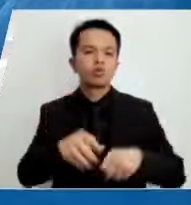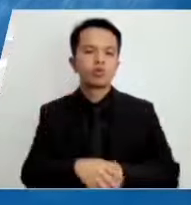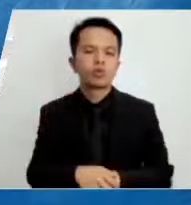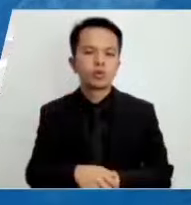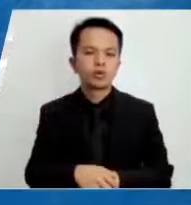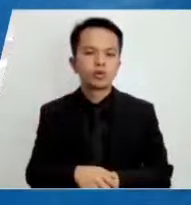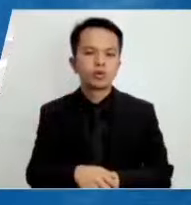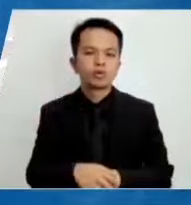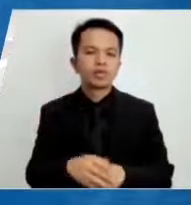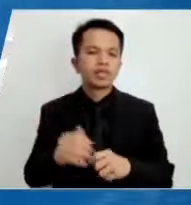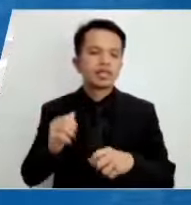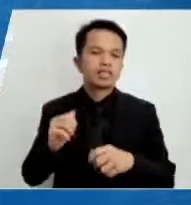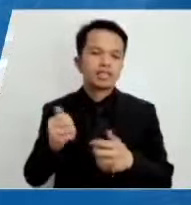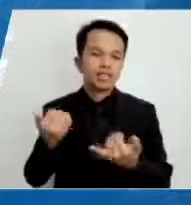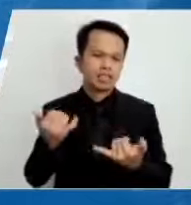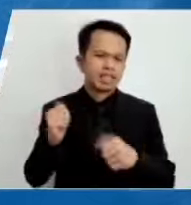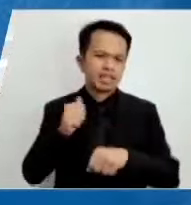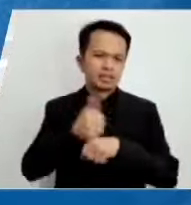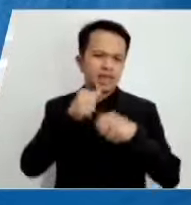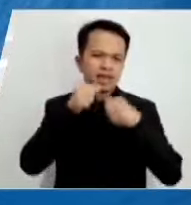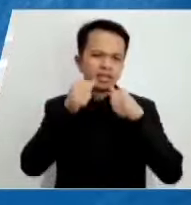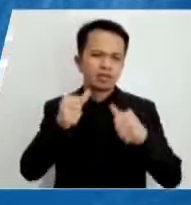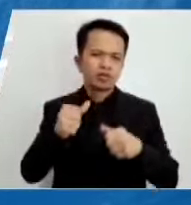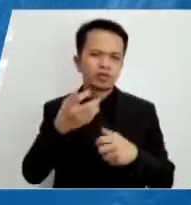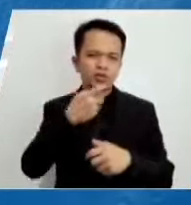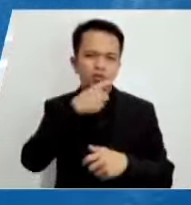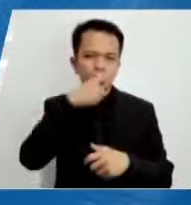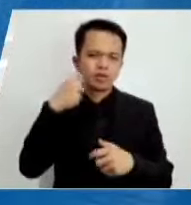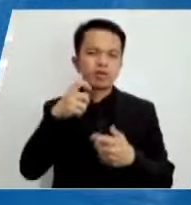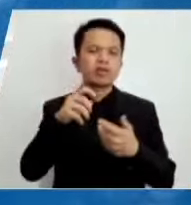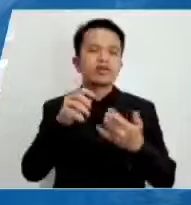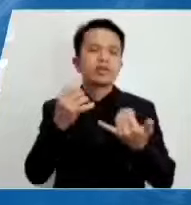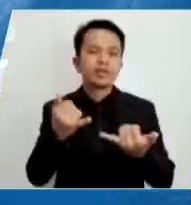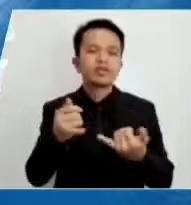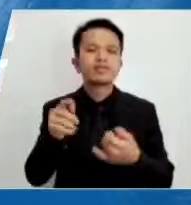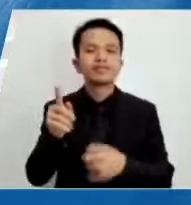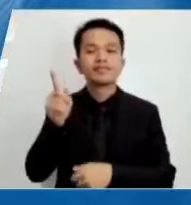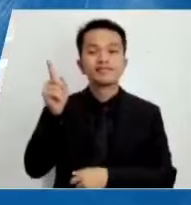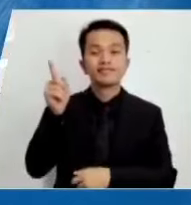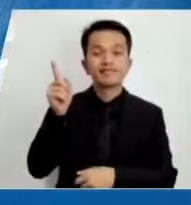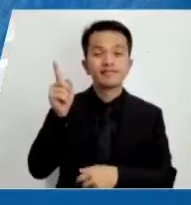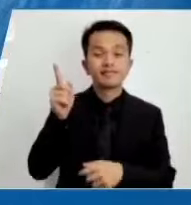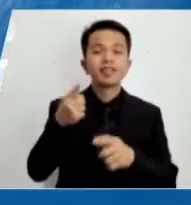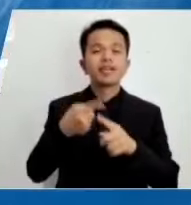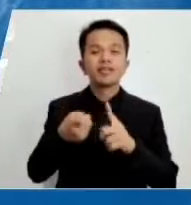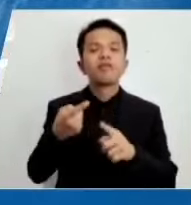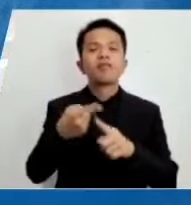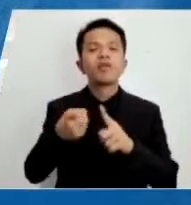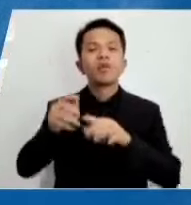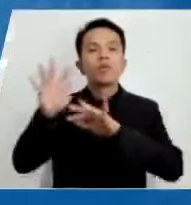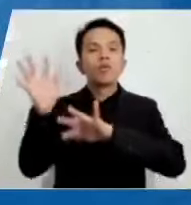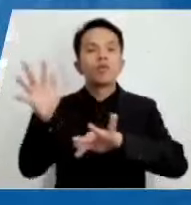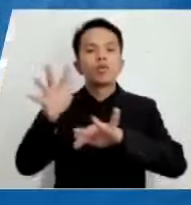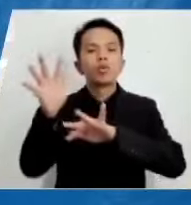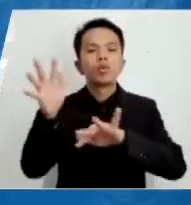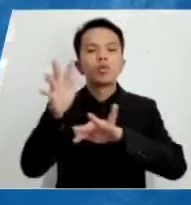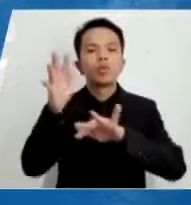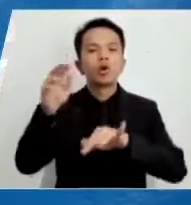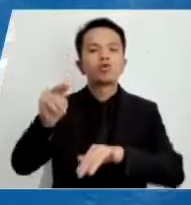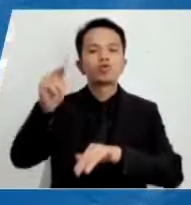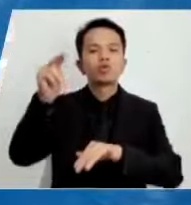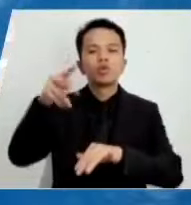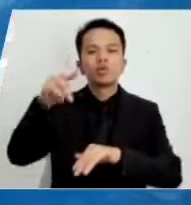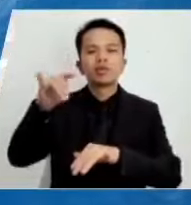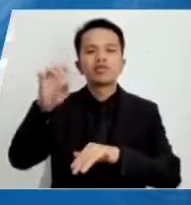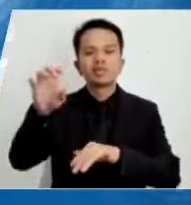Easter leas o yung mainit at maalinsangang hangin galing sa Pacific Ocean ang umiihip sa halos buong bansa kaya